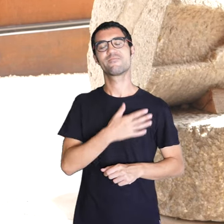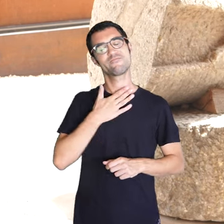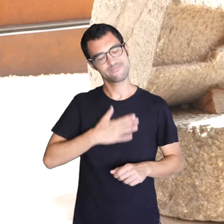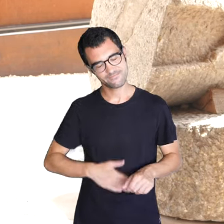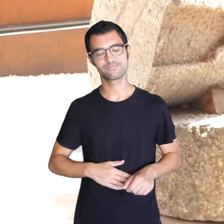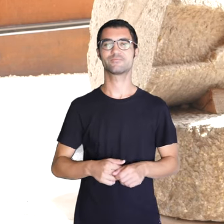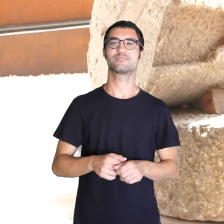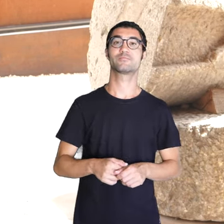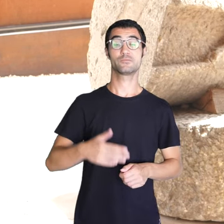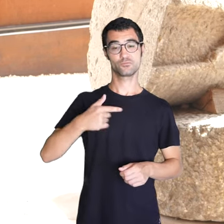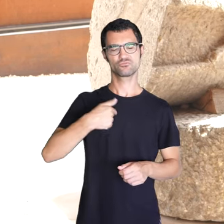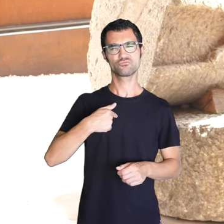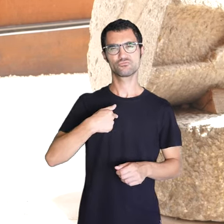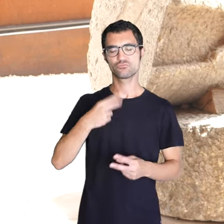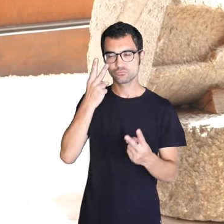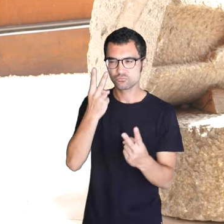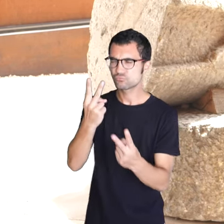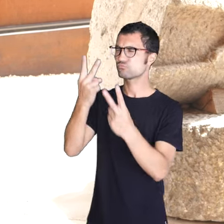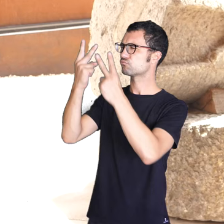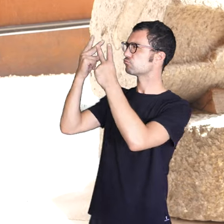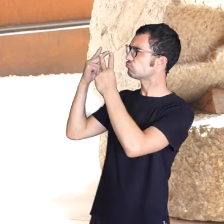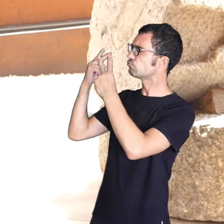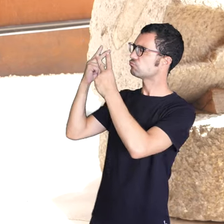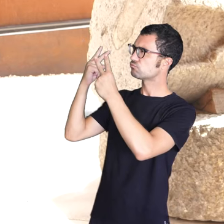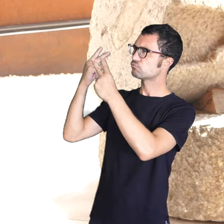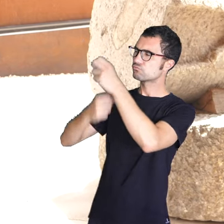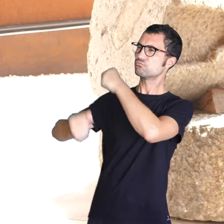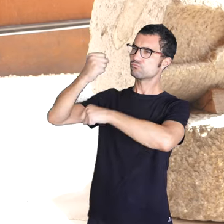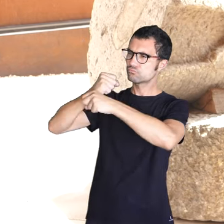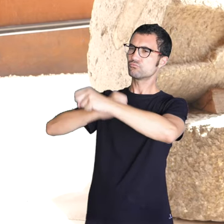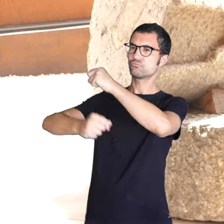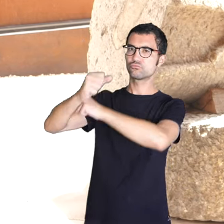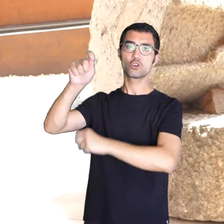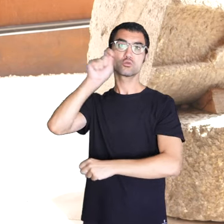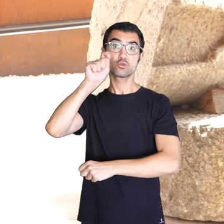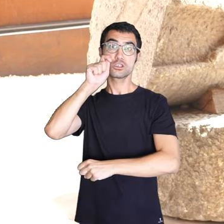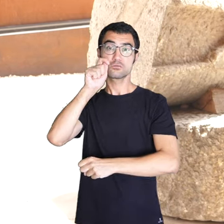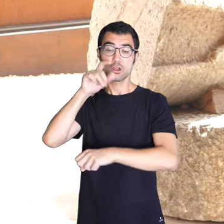en la meva experiència, d'un any i alguna cosa de d'urgent,